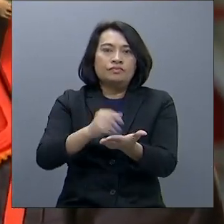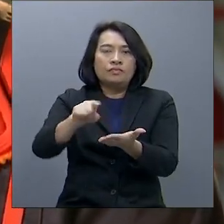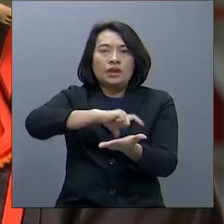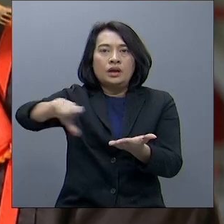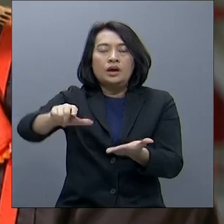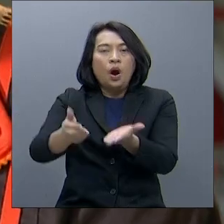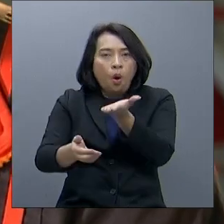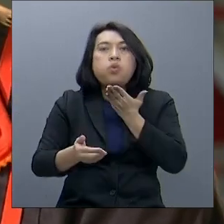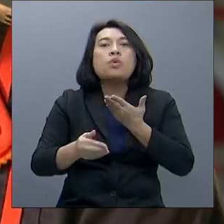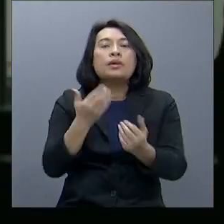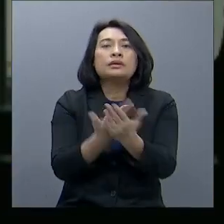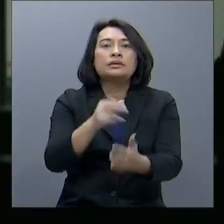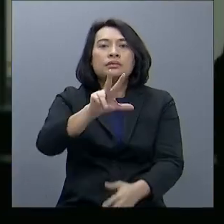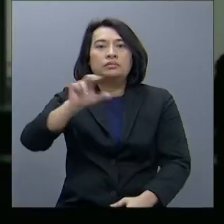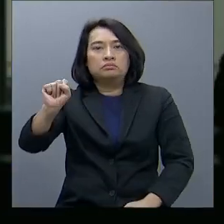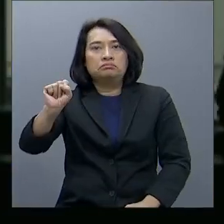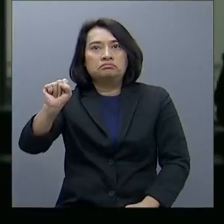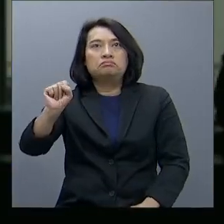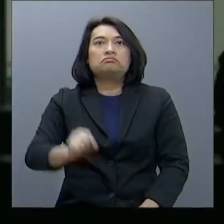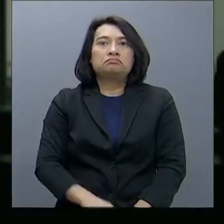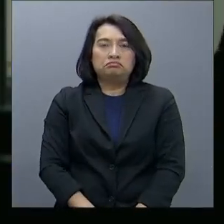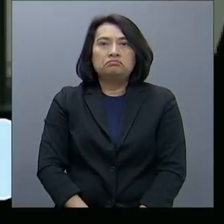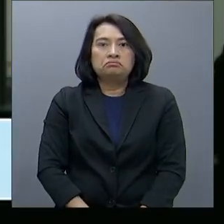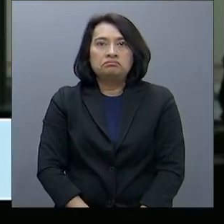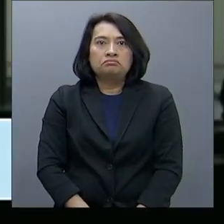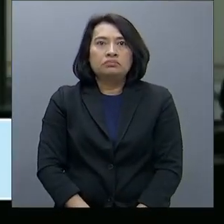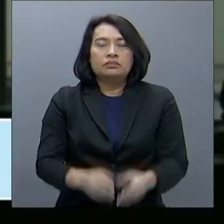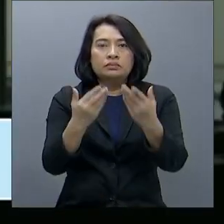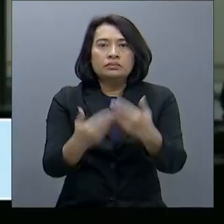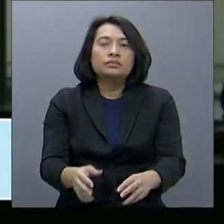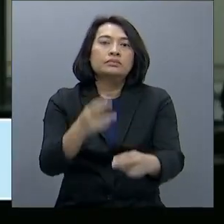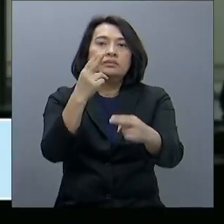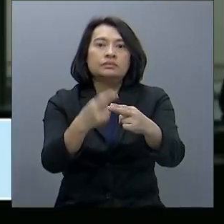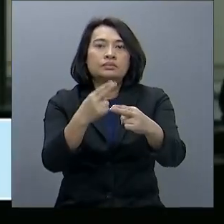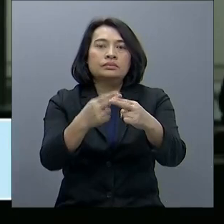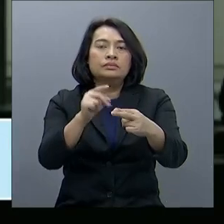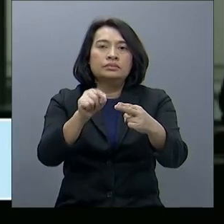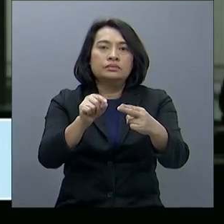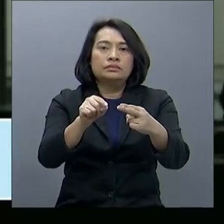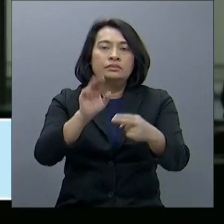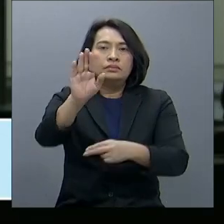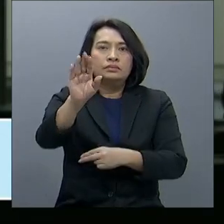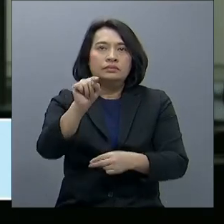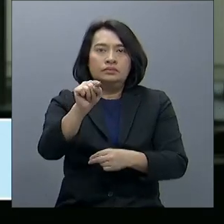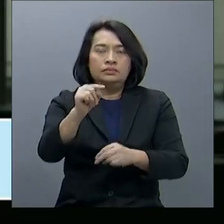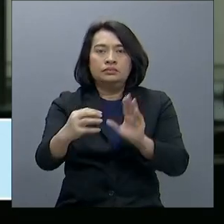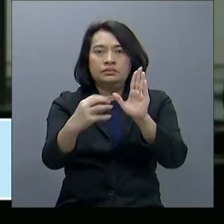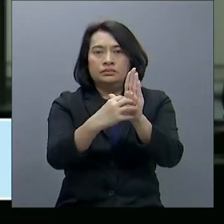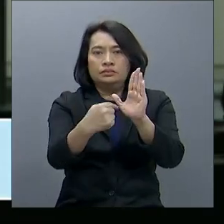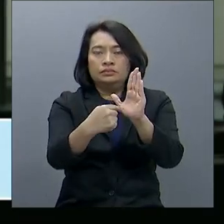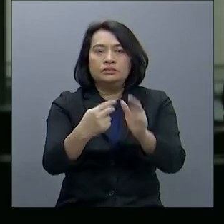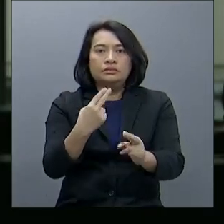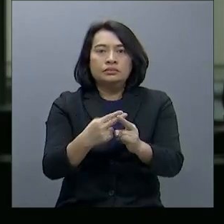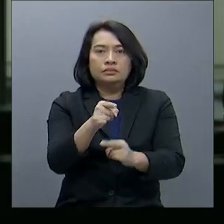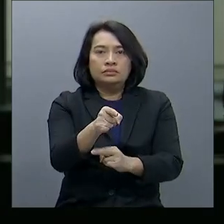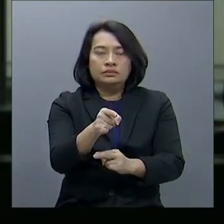บาทค่ะ มันด้วยชื่อที่มันเป็น ชื่อโลโก้อะค่ะมันเลยทำให้เราเชื่